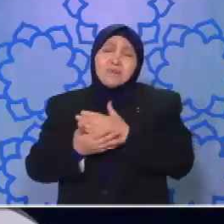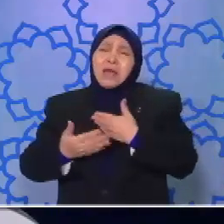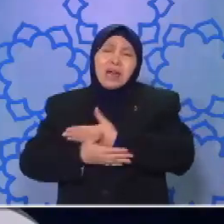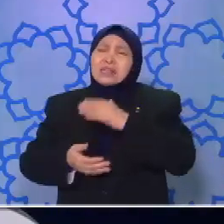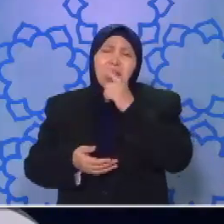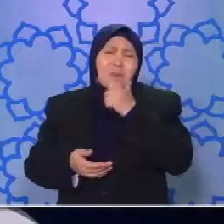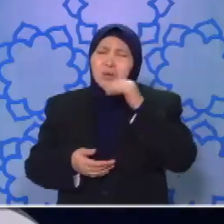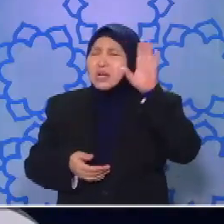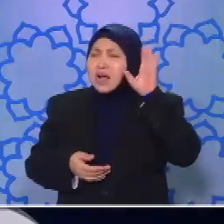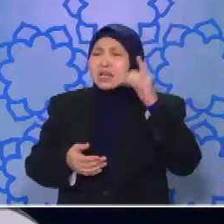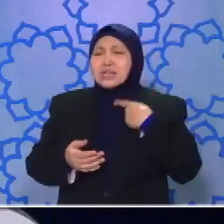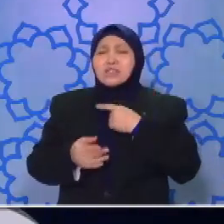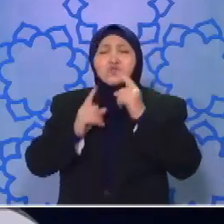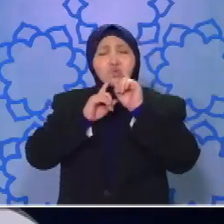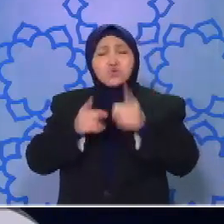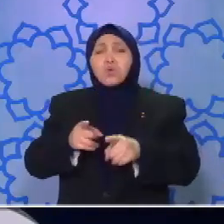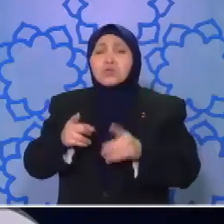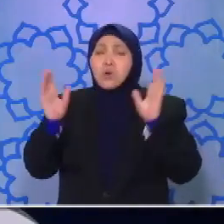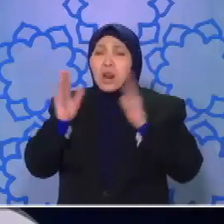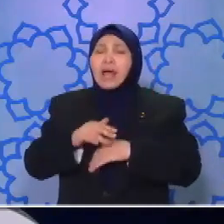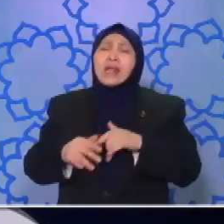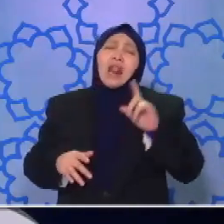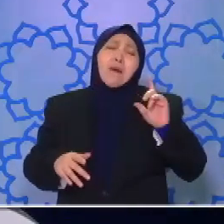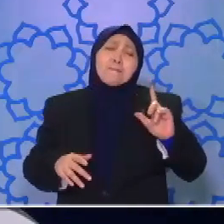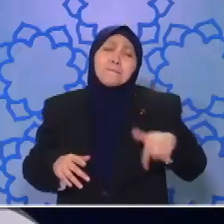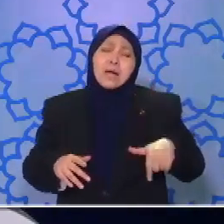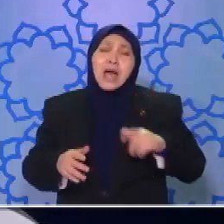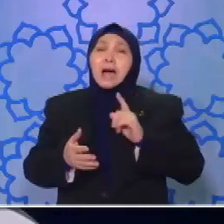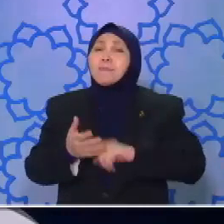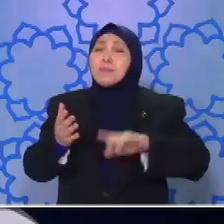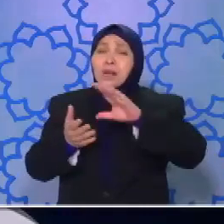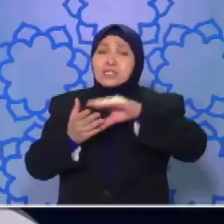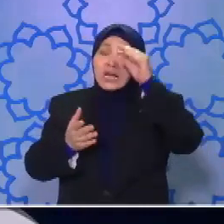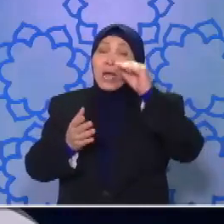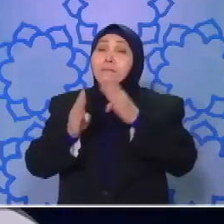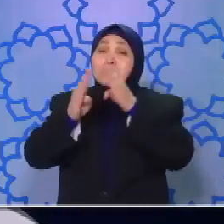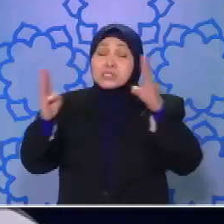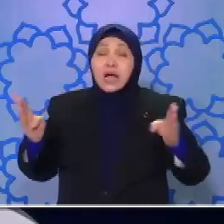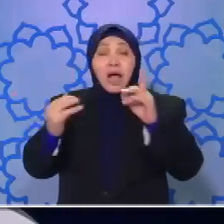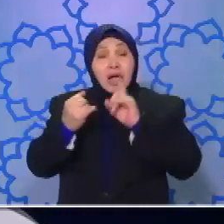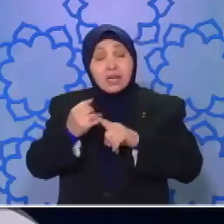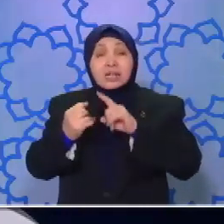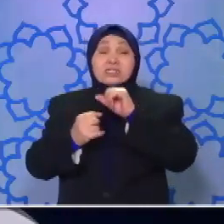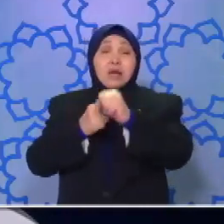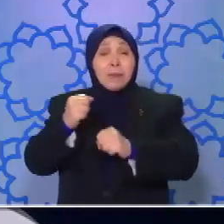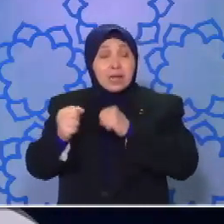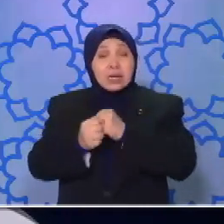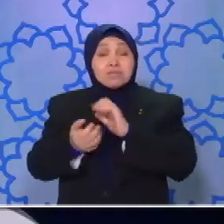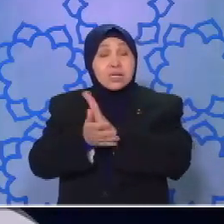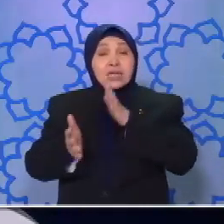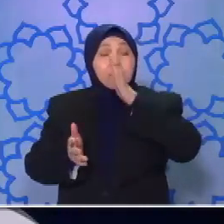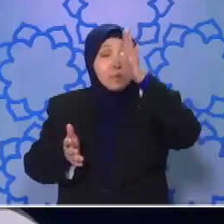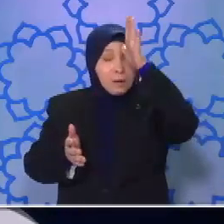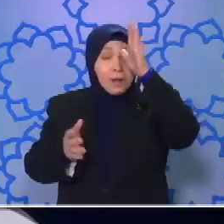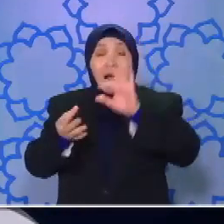contohnya, ataupun kita suruh sembahyang dia lambat sedikit. Apa pelajaran yang besar akhir zaman ini sebagai seorang ibu ayah?